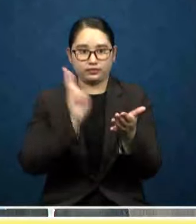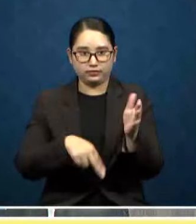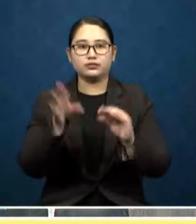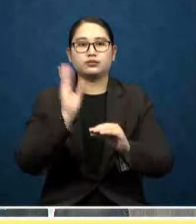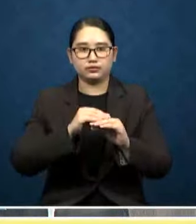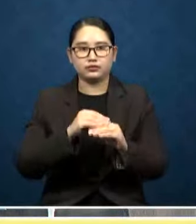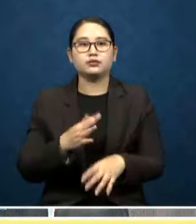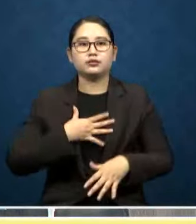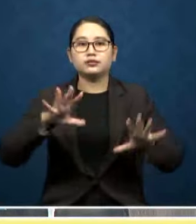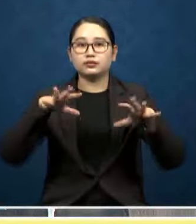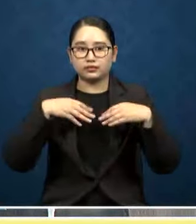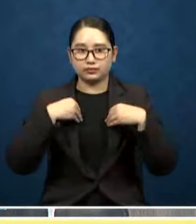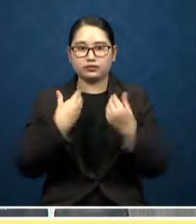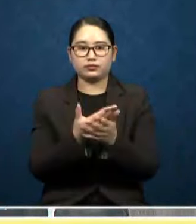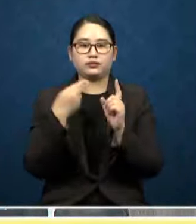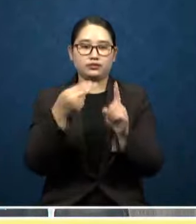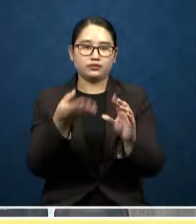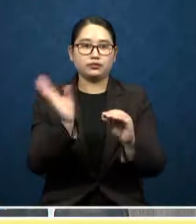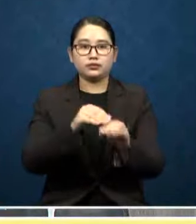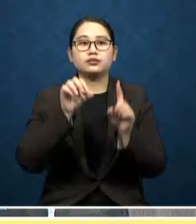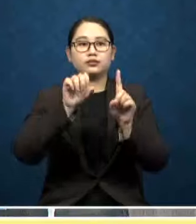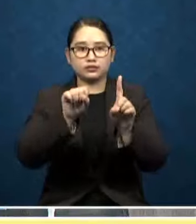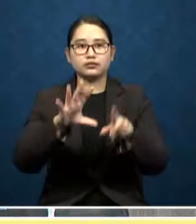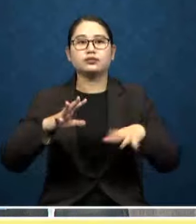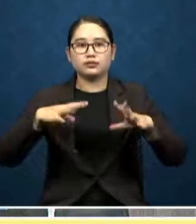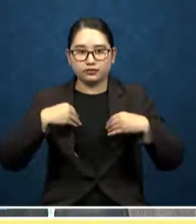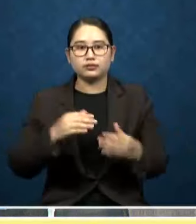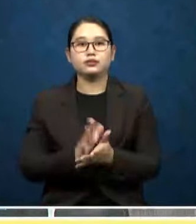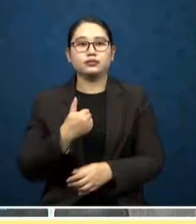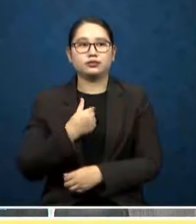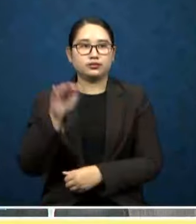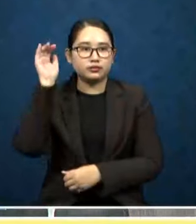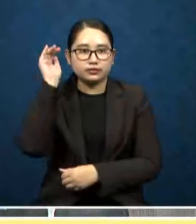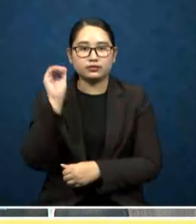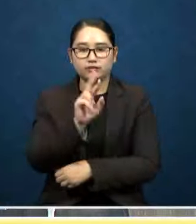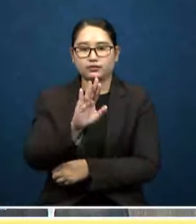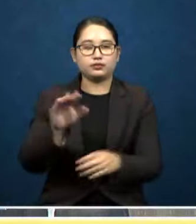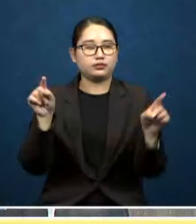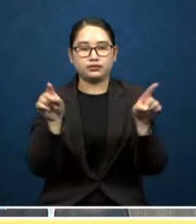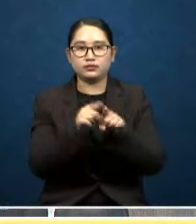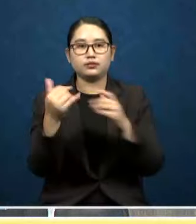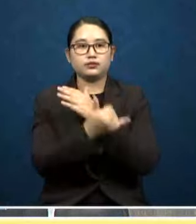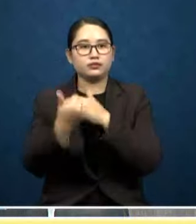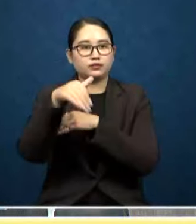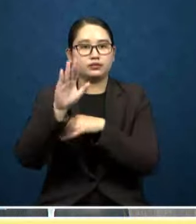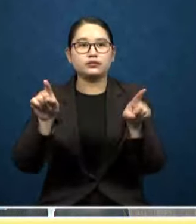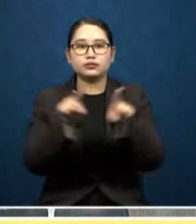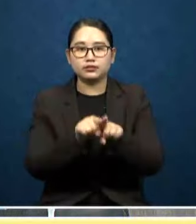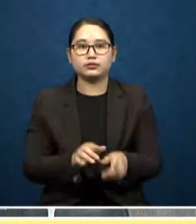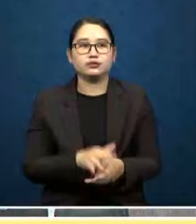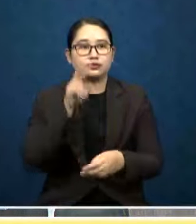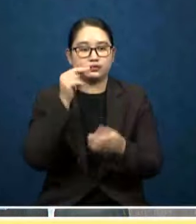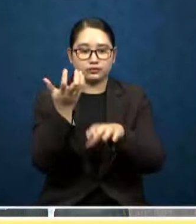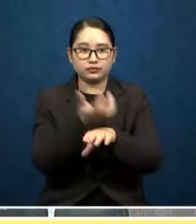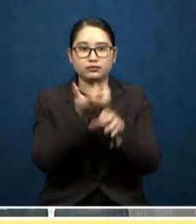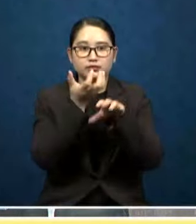แน่นอนเลยครับไอ้หมืนึงเี่ให้มันเป็น 100,000นึงผมเชื่อว่านี้คือระบบที่เหมือนกับในต่างประเทศลดแบกน้ำหนัก